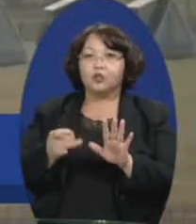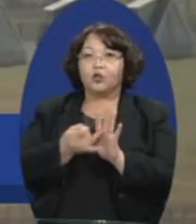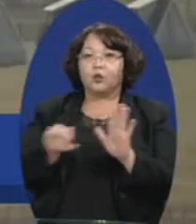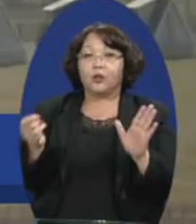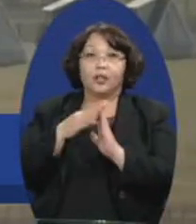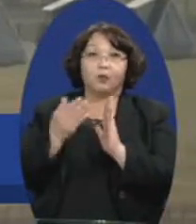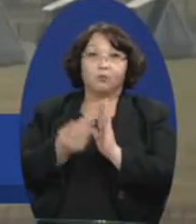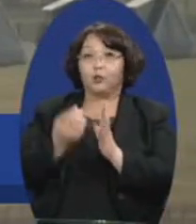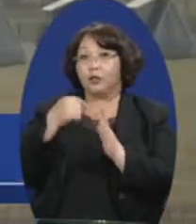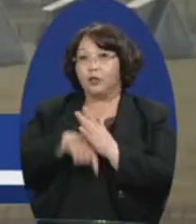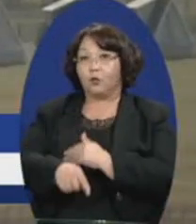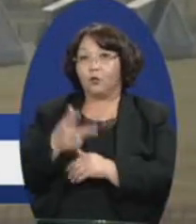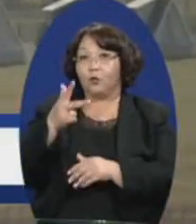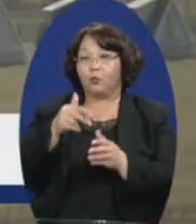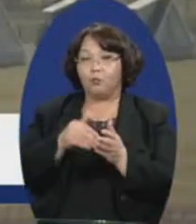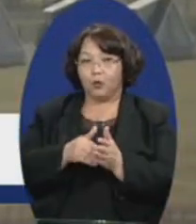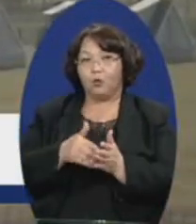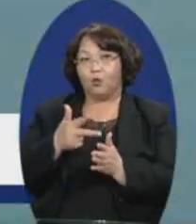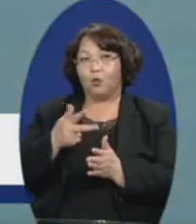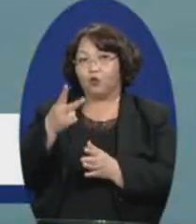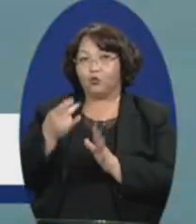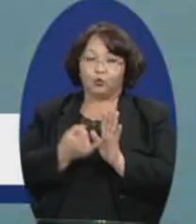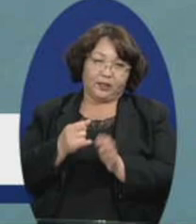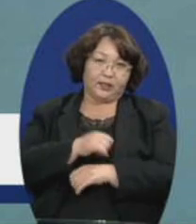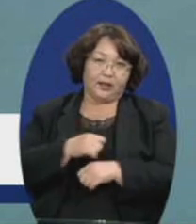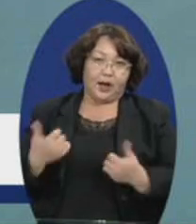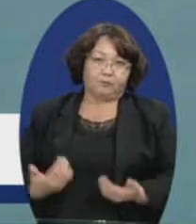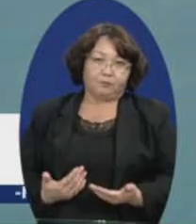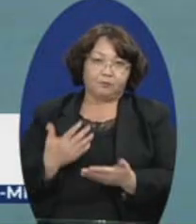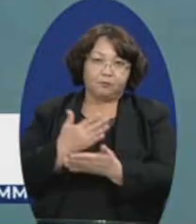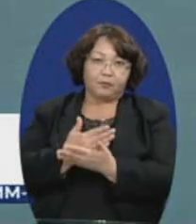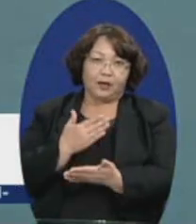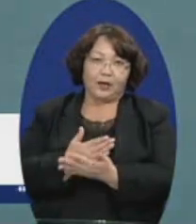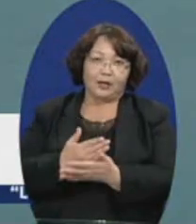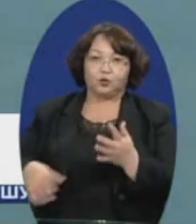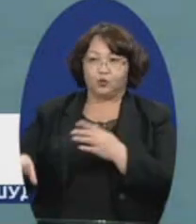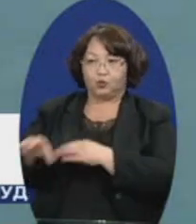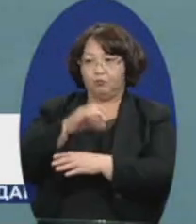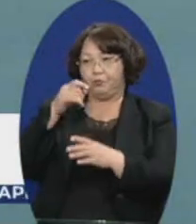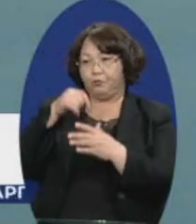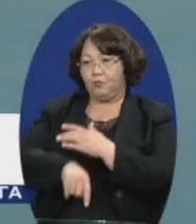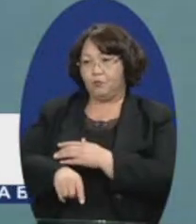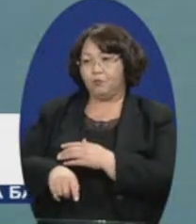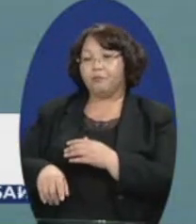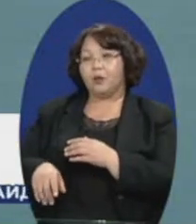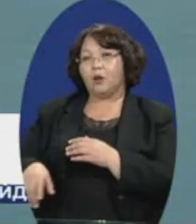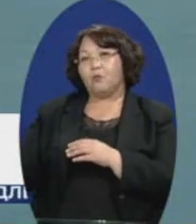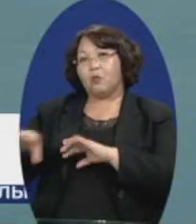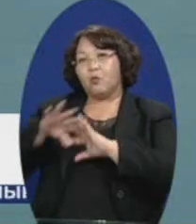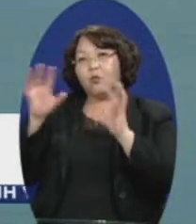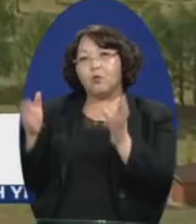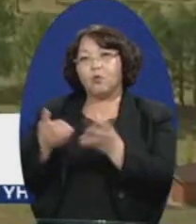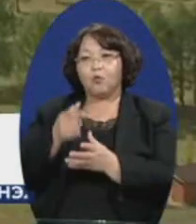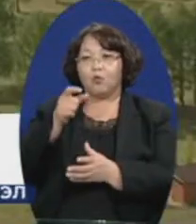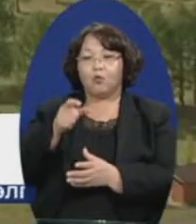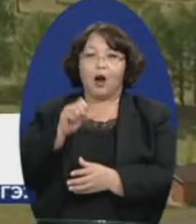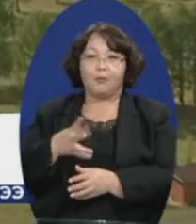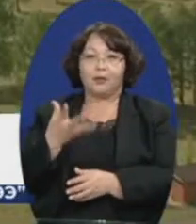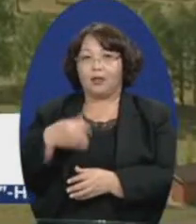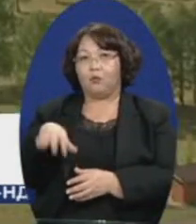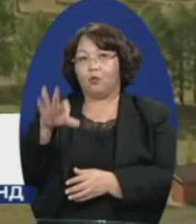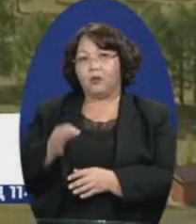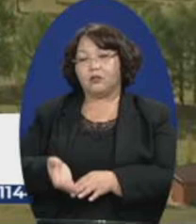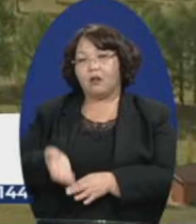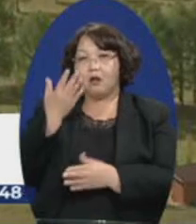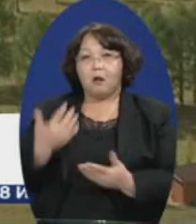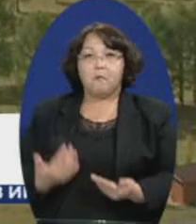өрхийн 3326 иргэн амьдардаг. За өөрөөр хэлбэл тус сумын нийт хүн амын 70%-аас илүү хувинд амьдарч байгаа юм а. За